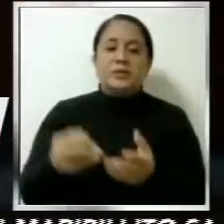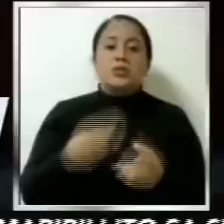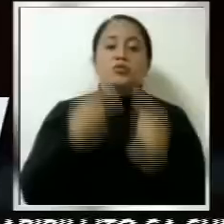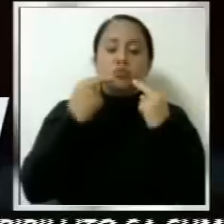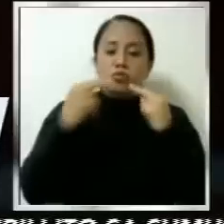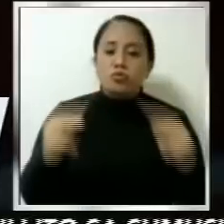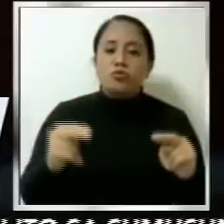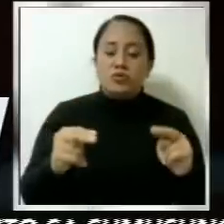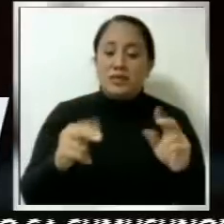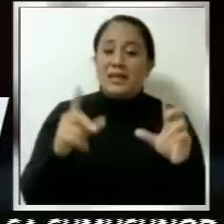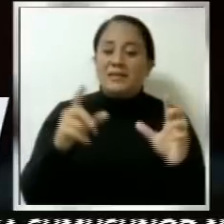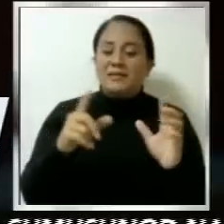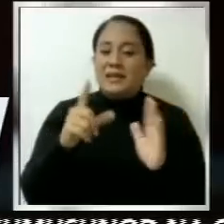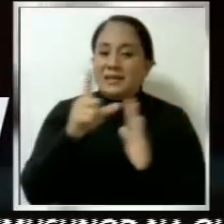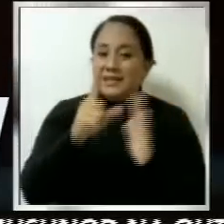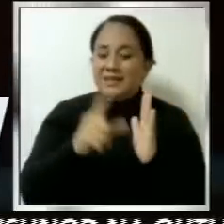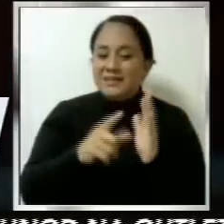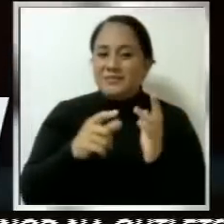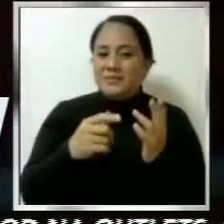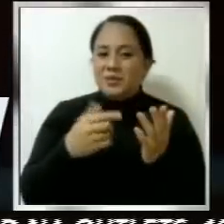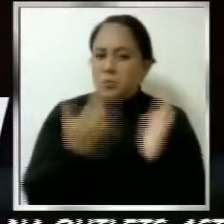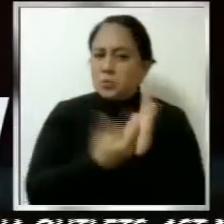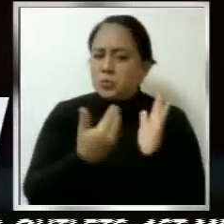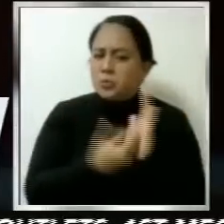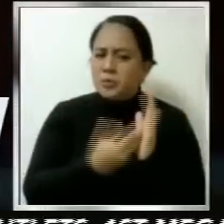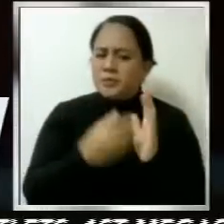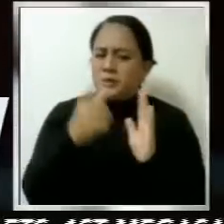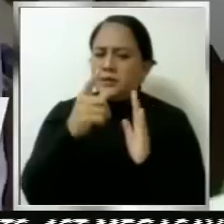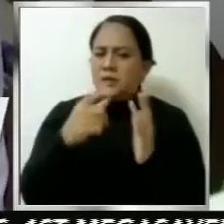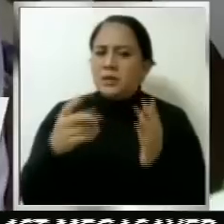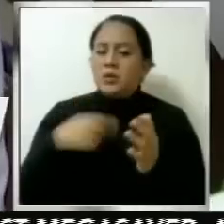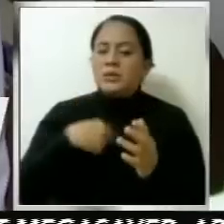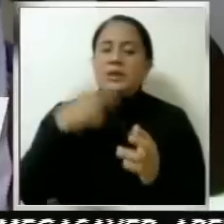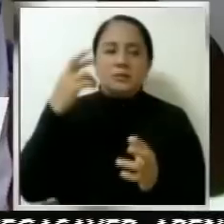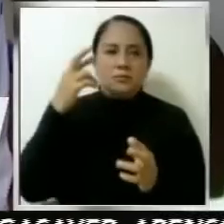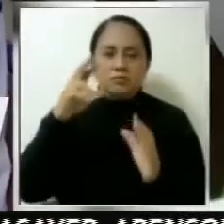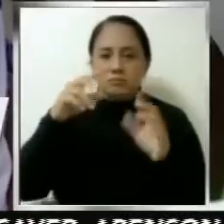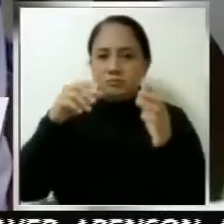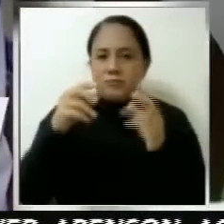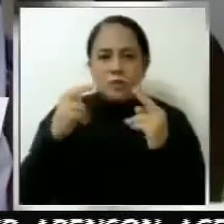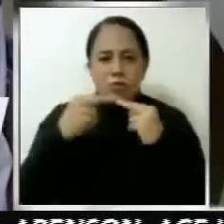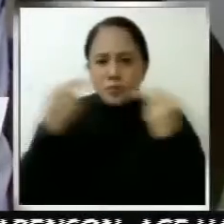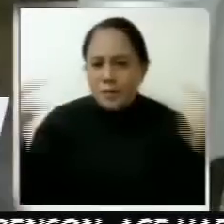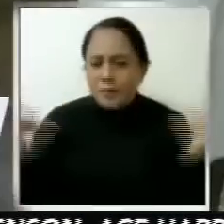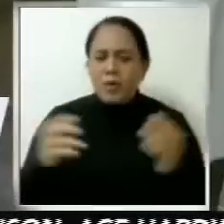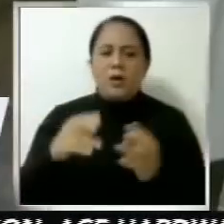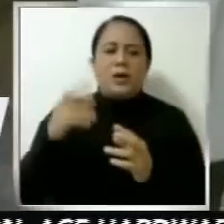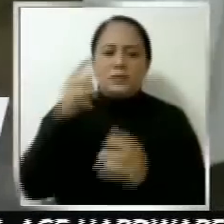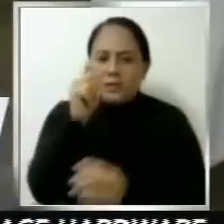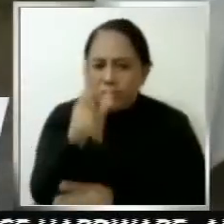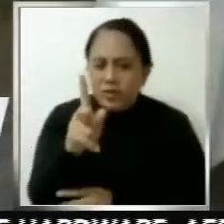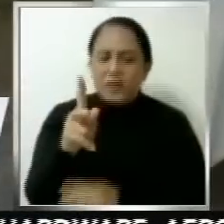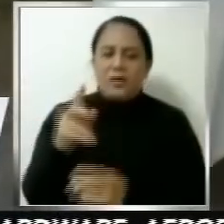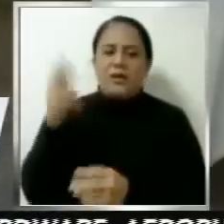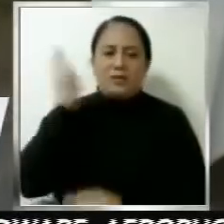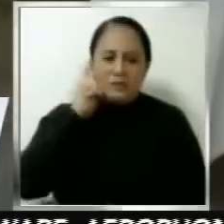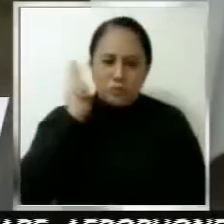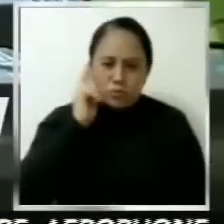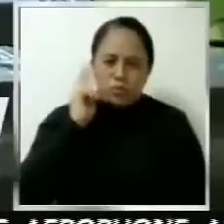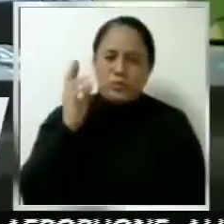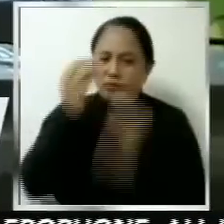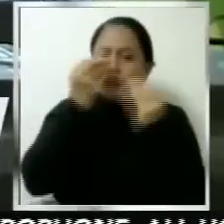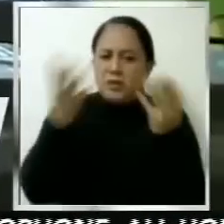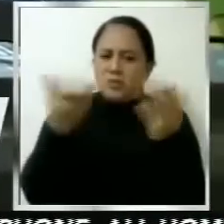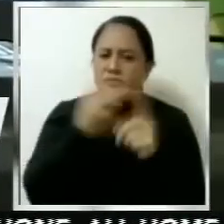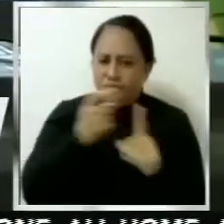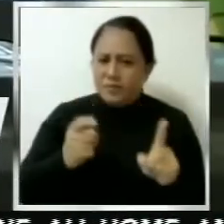Always rely on the traditional media, dyaryo, radyo, television. At sana raw bigyang halaga rin ang palapit na eleksyon tulad ng sa